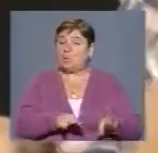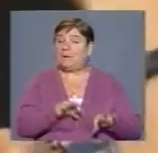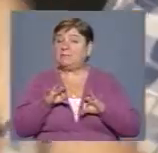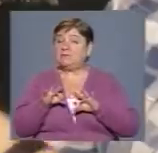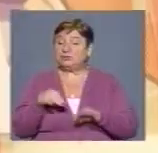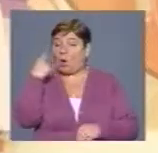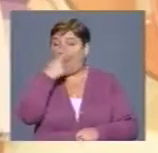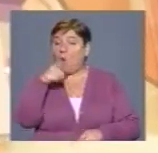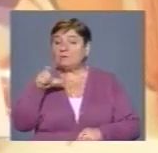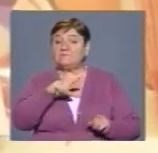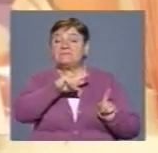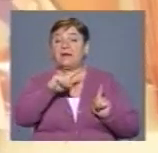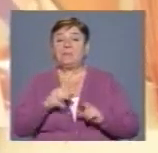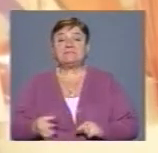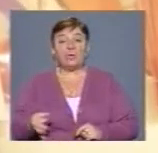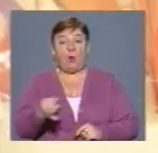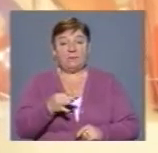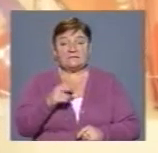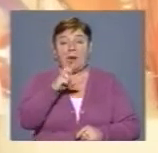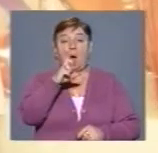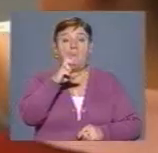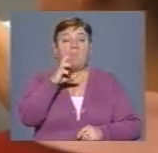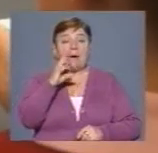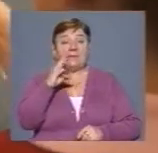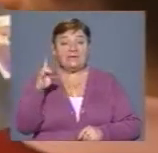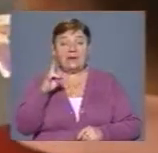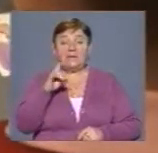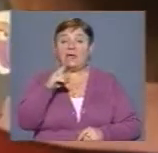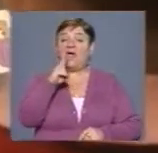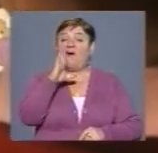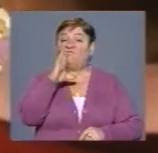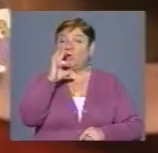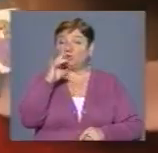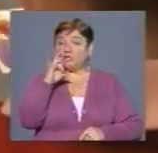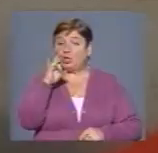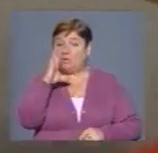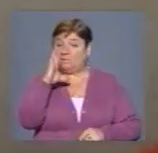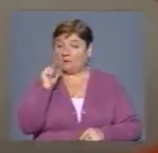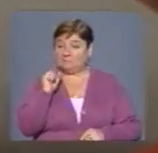осіб у Закарпатській області Анжела Бабкіна та психолог Тетяна Хорошилова.